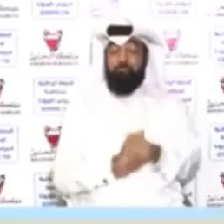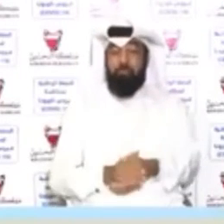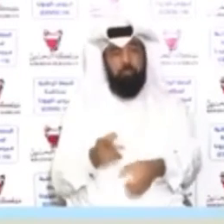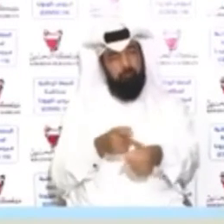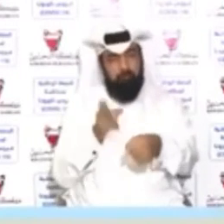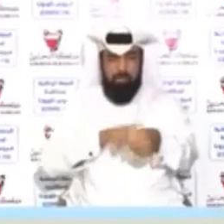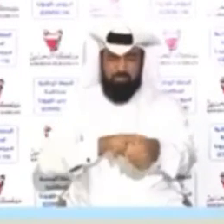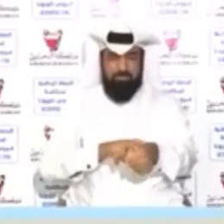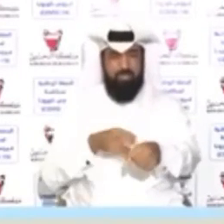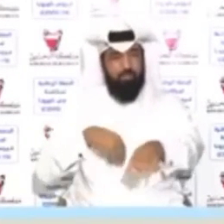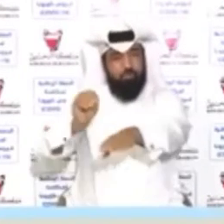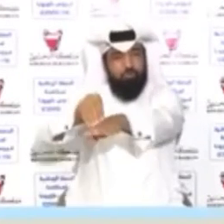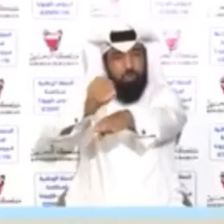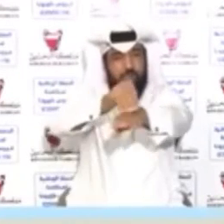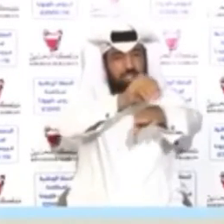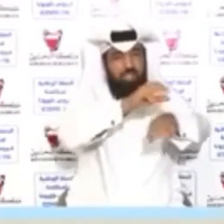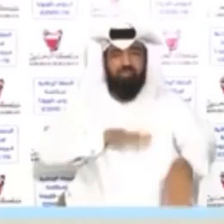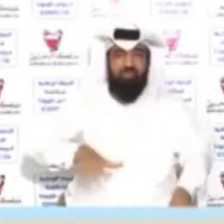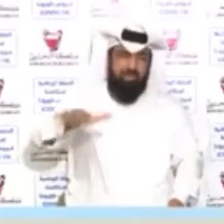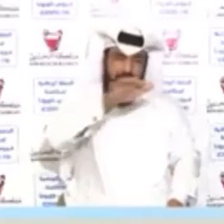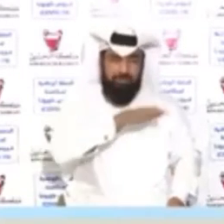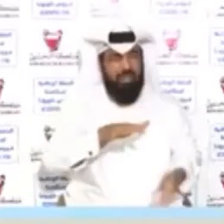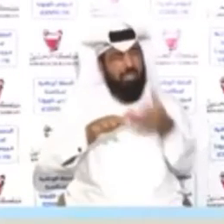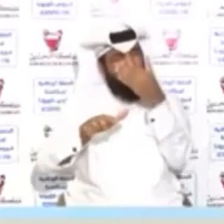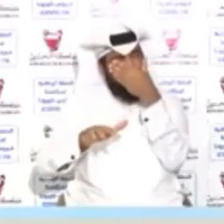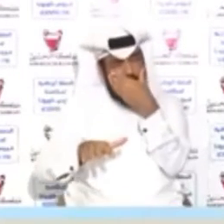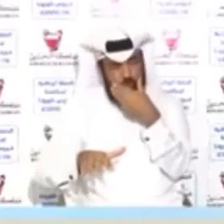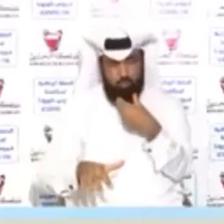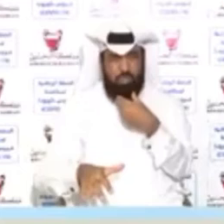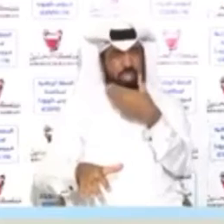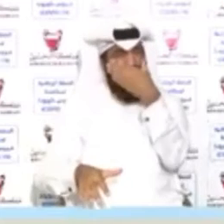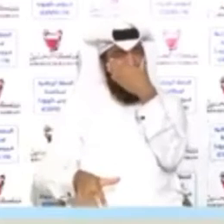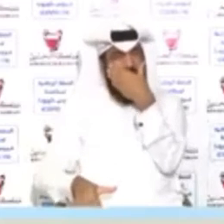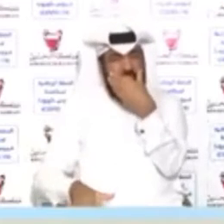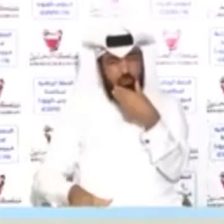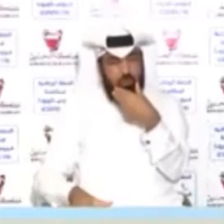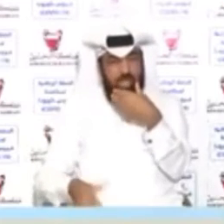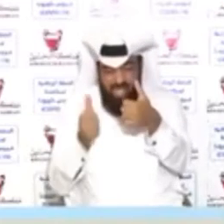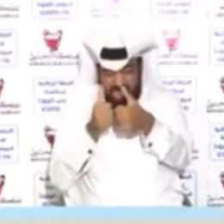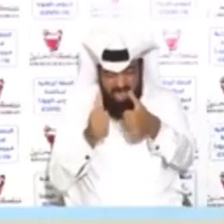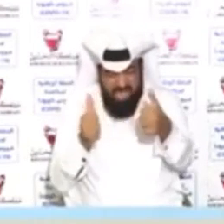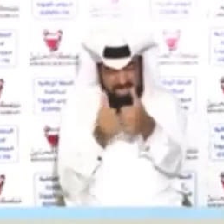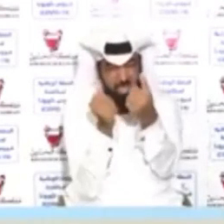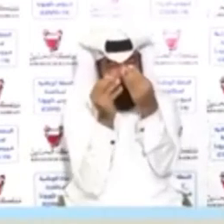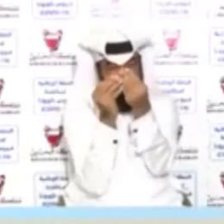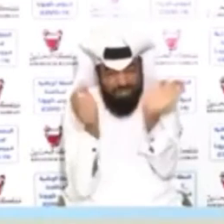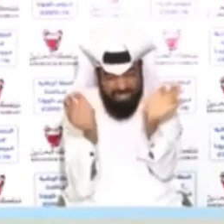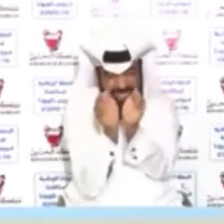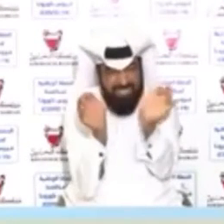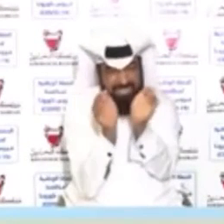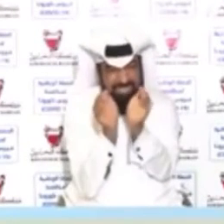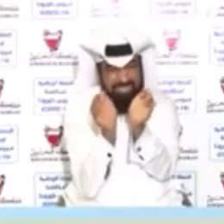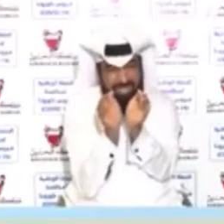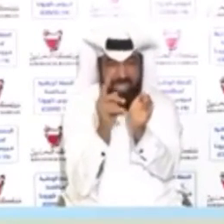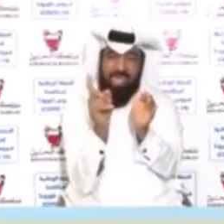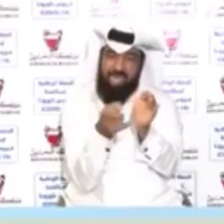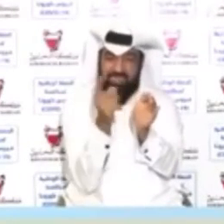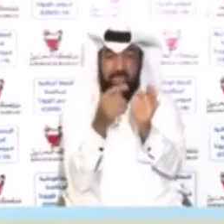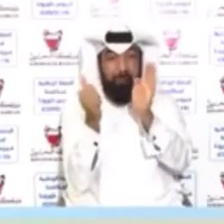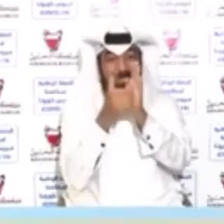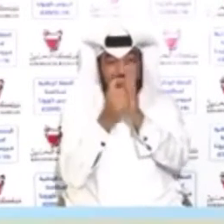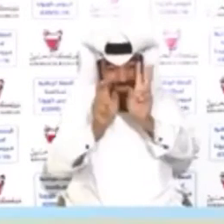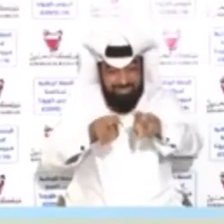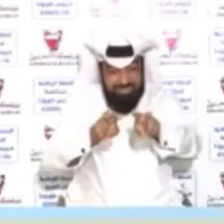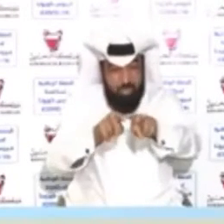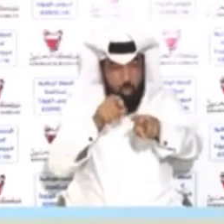نجدد التذكير بأهمية اختصار التجمعات على التجمعات العائلية الصغيرة الساكنين بنفس